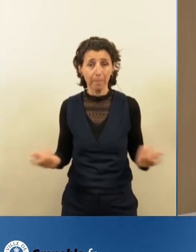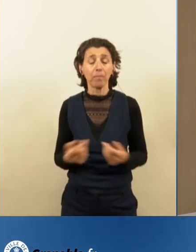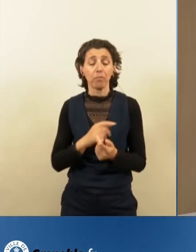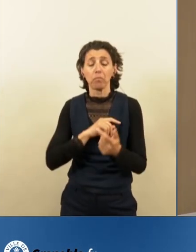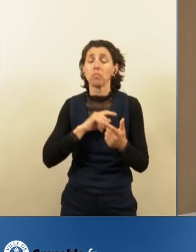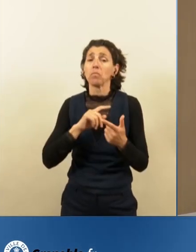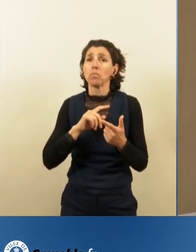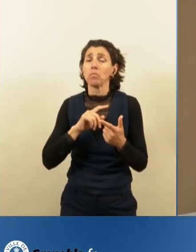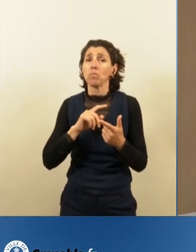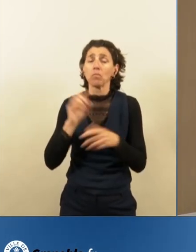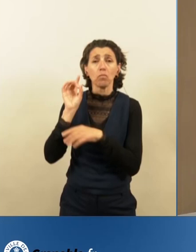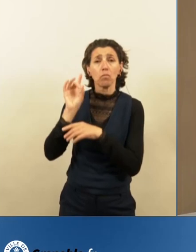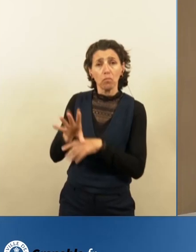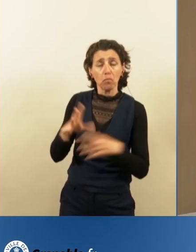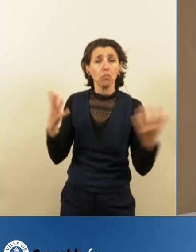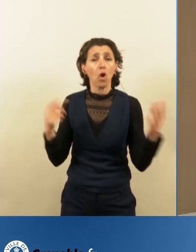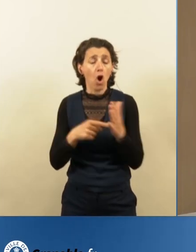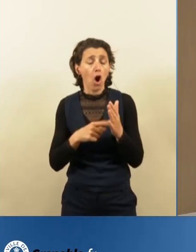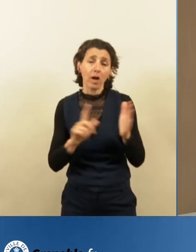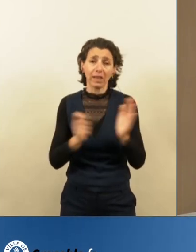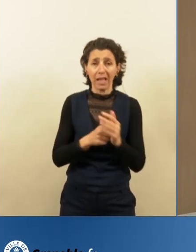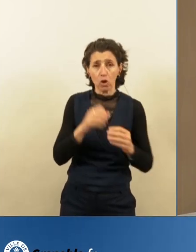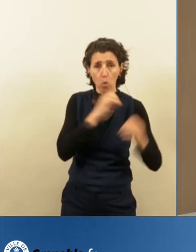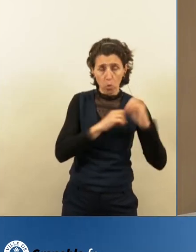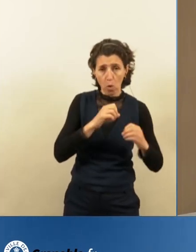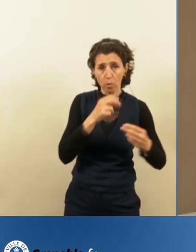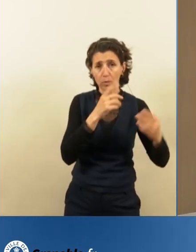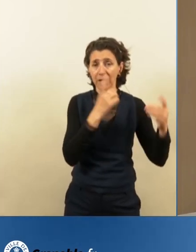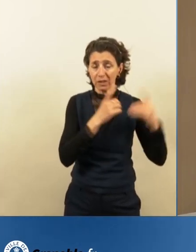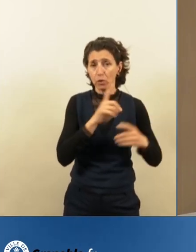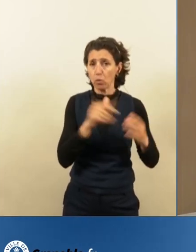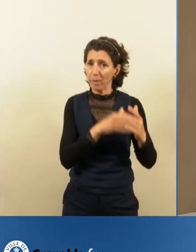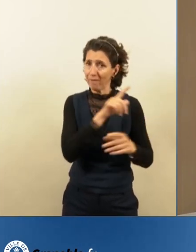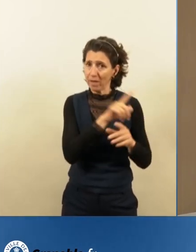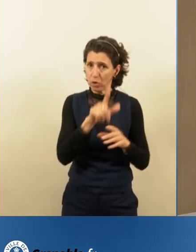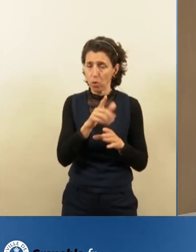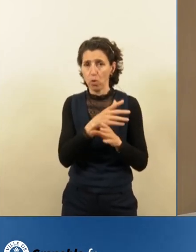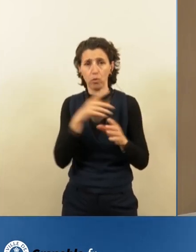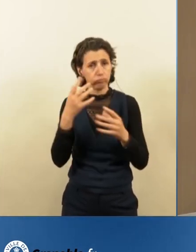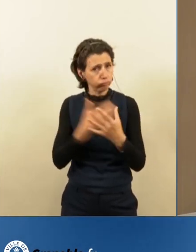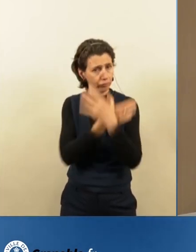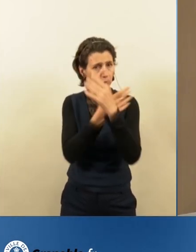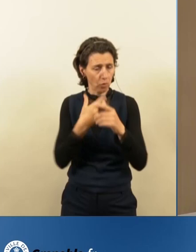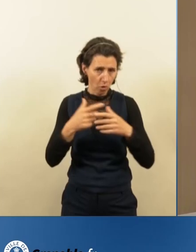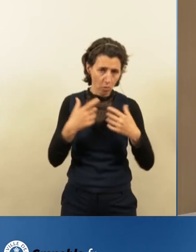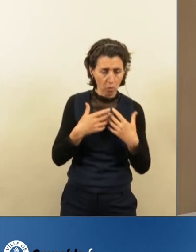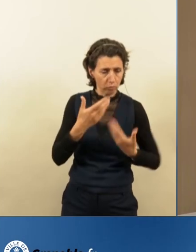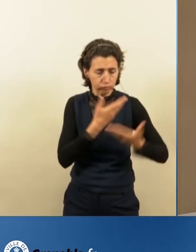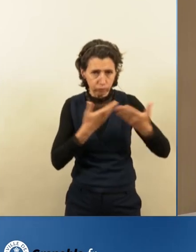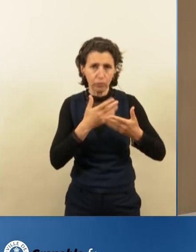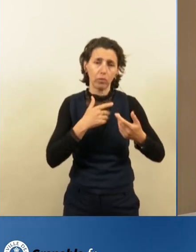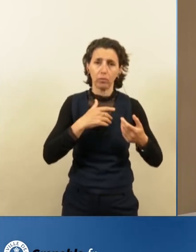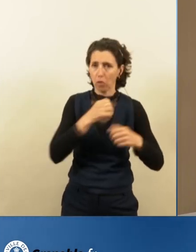et décembre 2022 la Métro a organisé une consultation citoyenne sur les ZFE les expressions